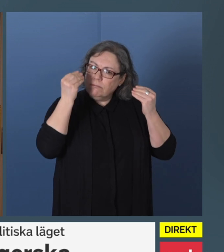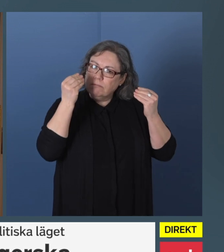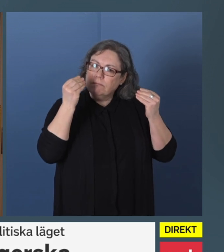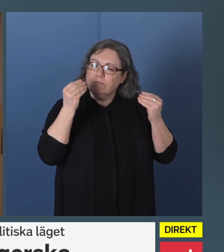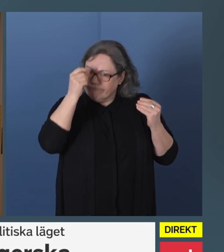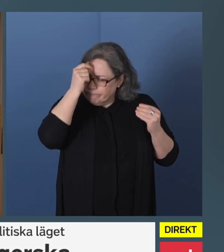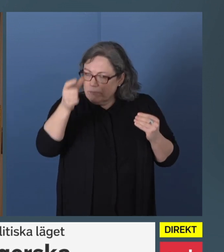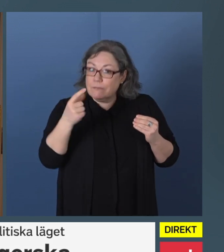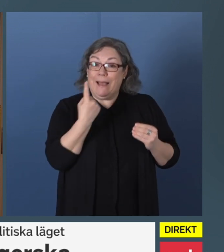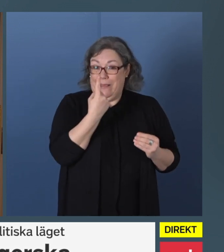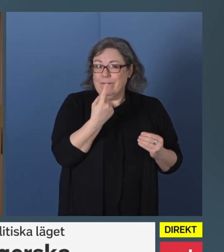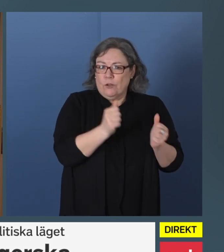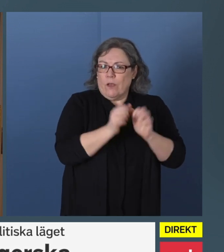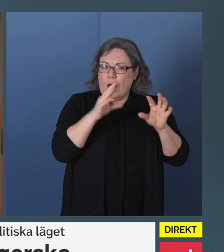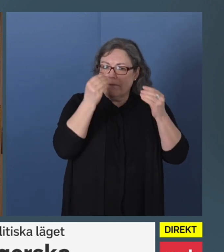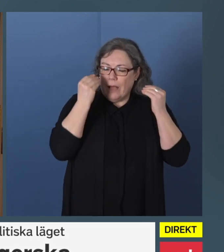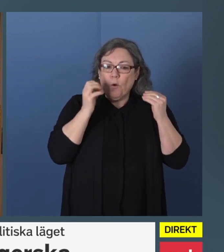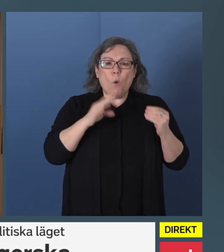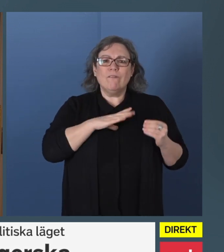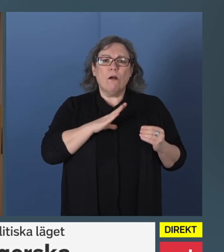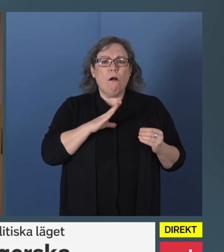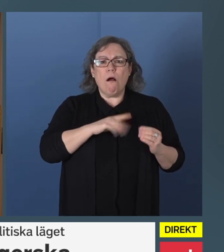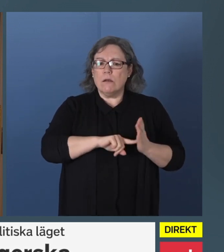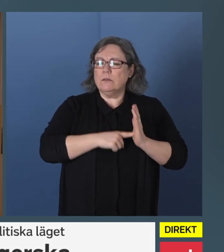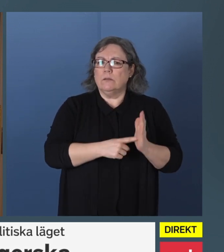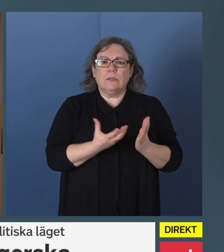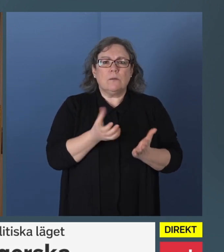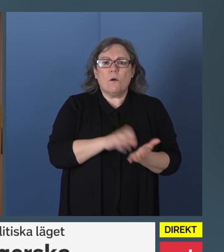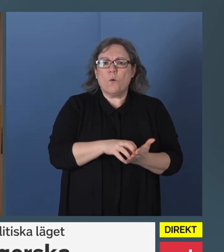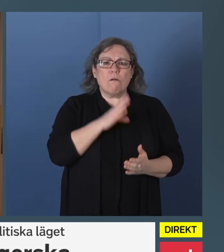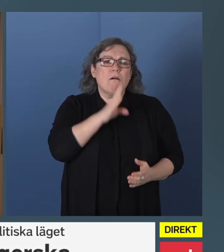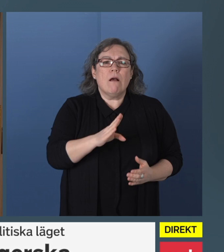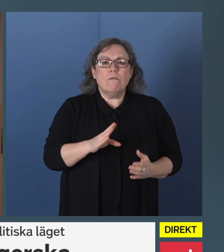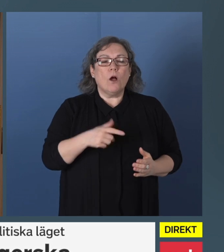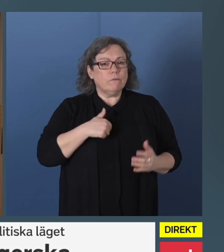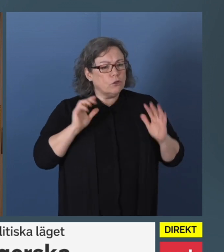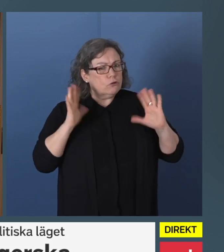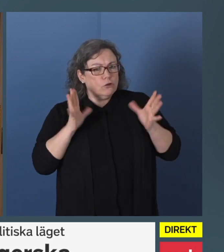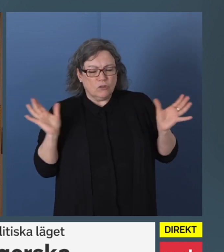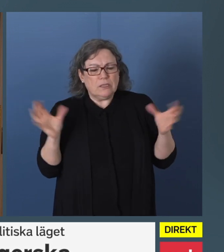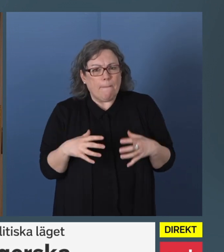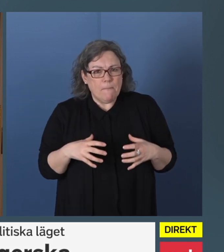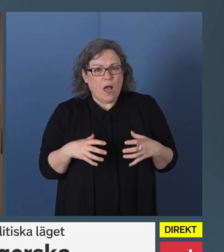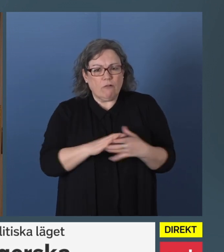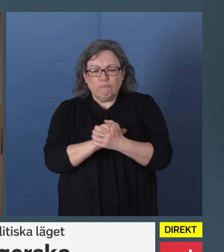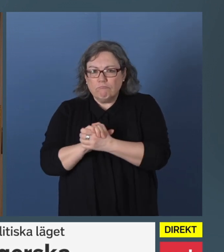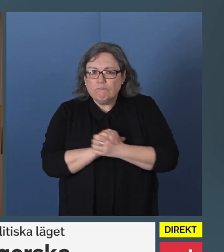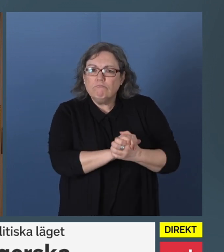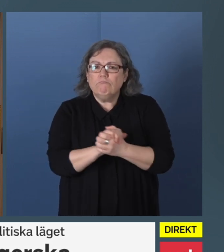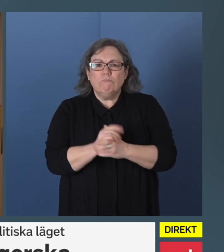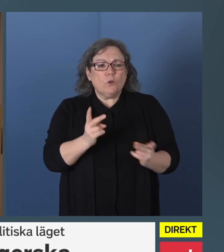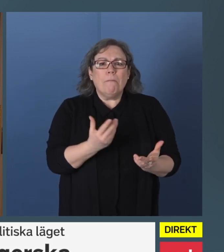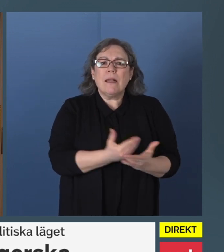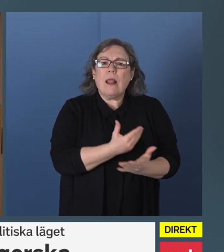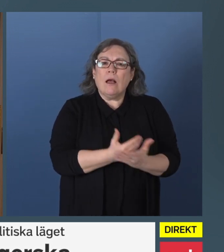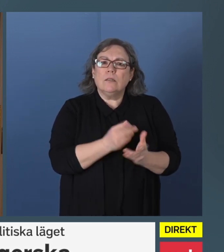En lärdom är att när vi ställs inför tuffa krav, då klarar vi av att samla oss som land